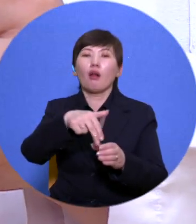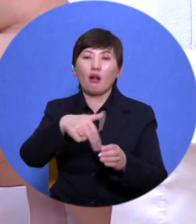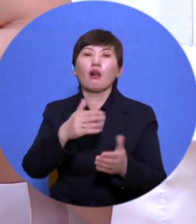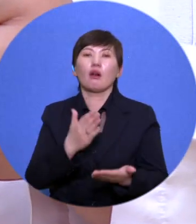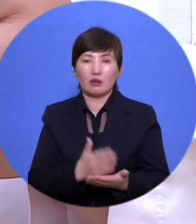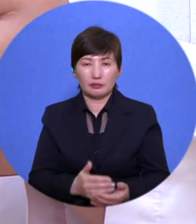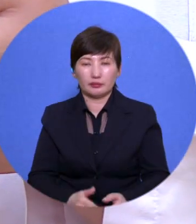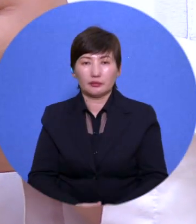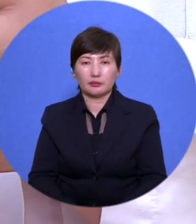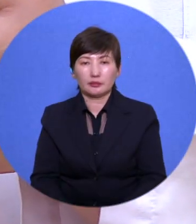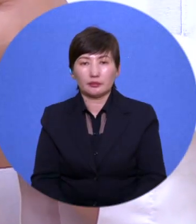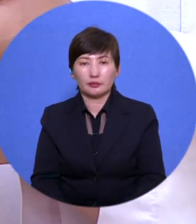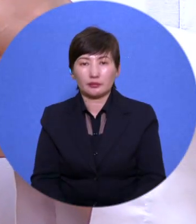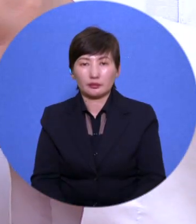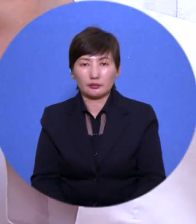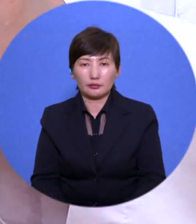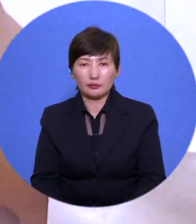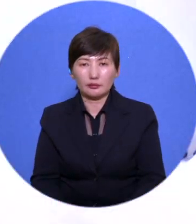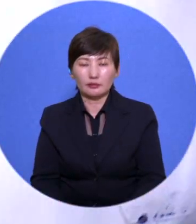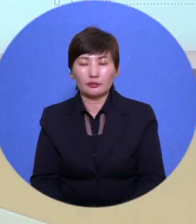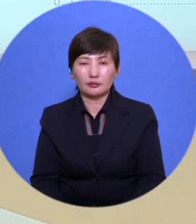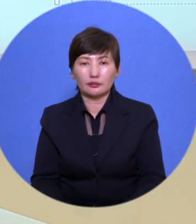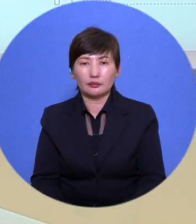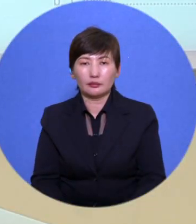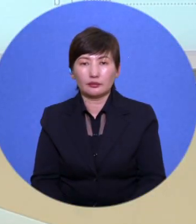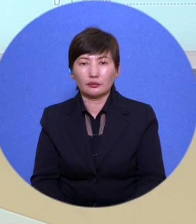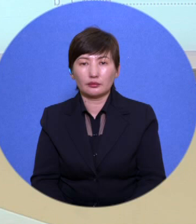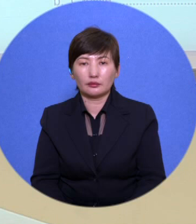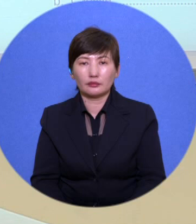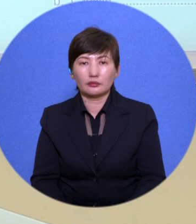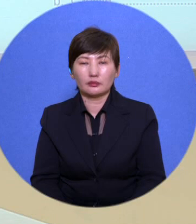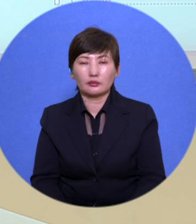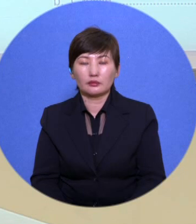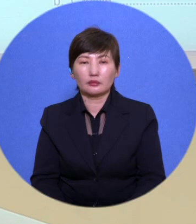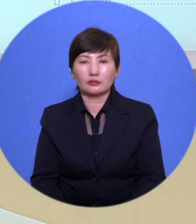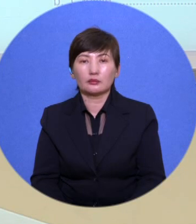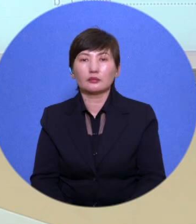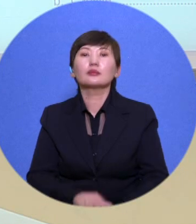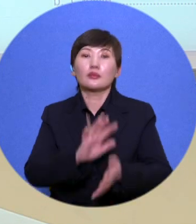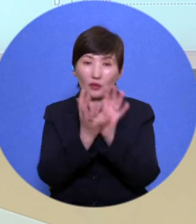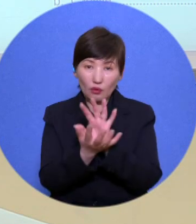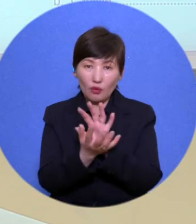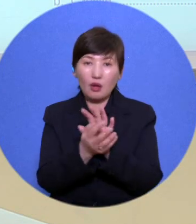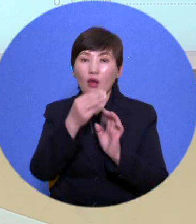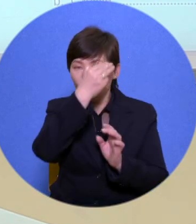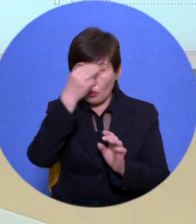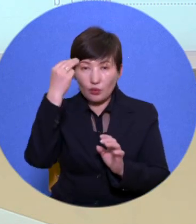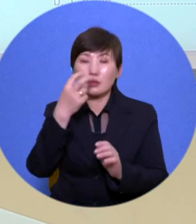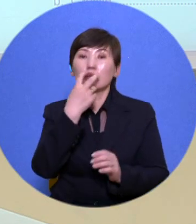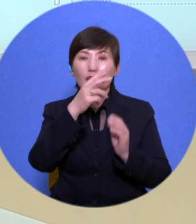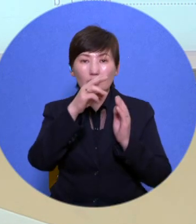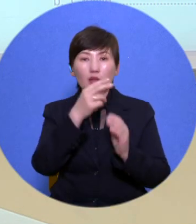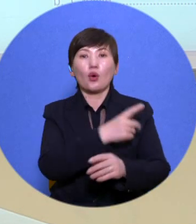За, ингээд ийм сүү байдалтай байж байна. За, тэгвэл багшихаа хийсэн дуршилтын үр дүнг анхааралтай